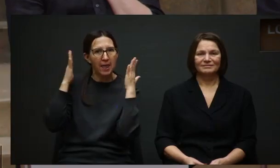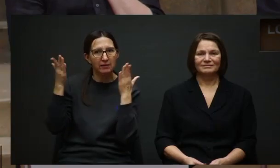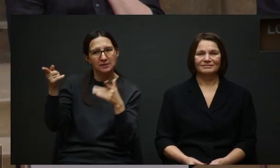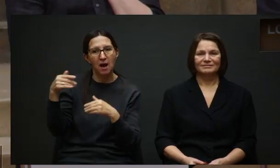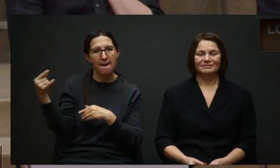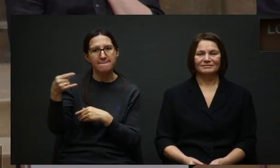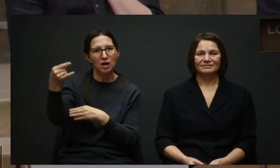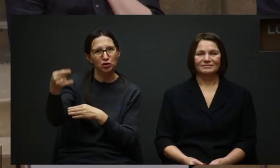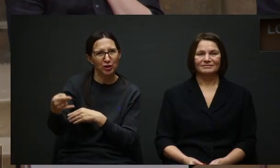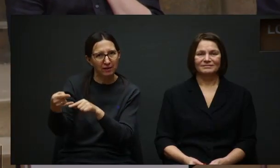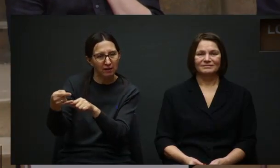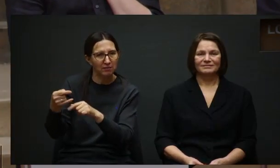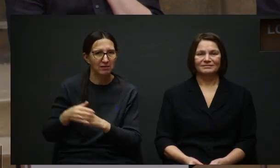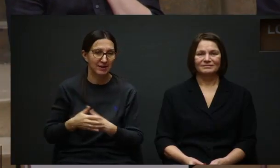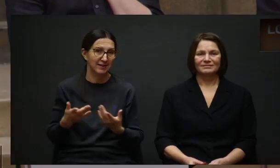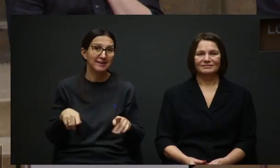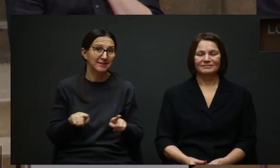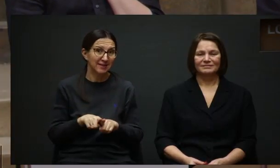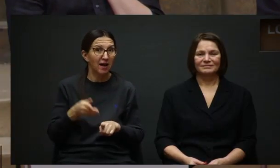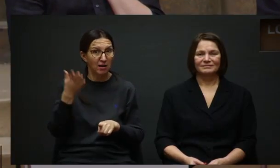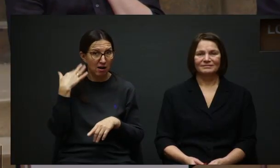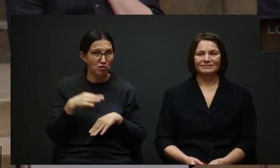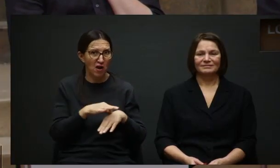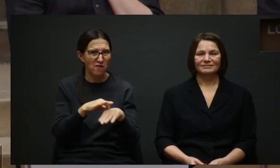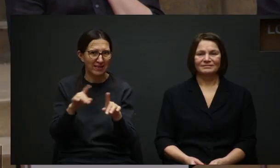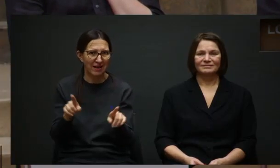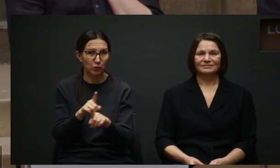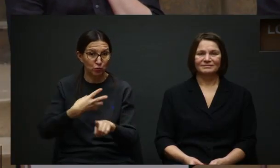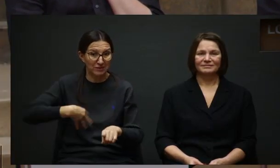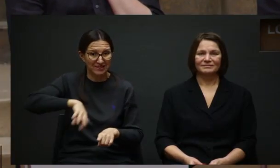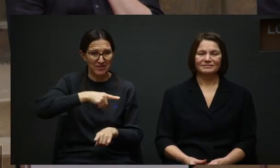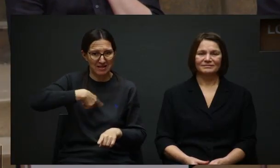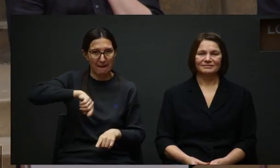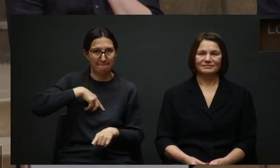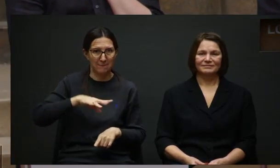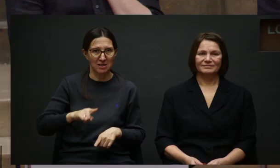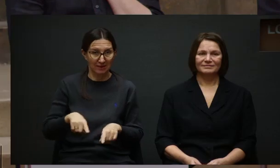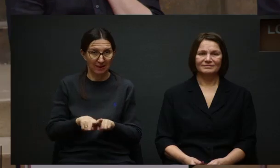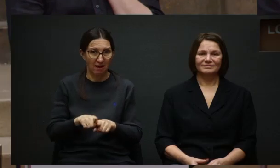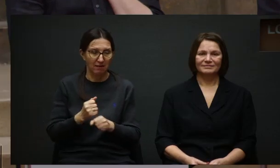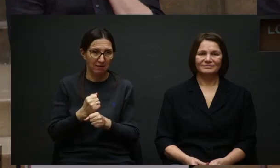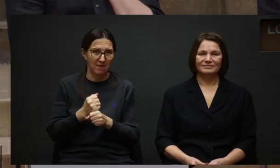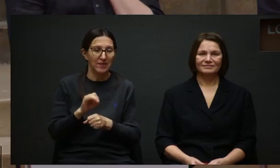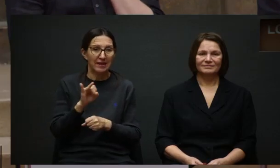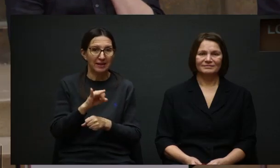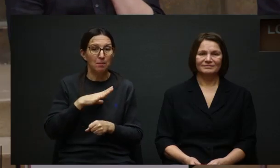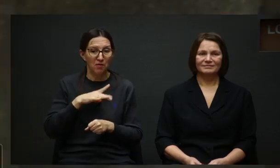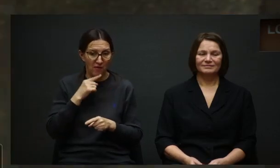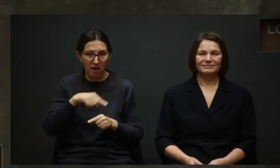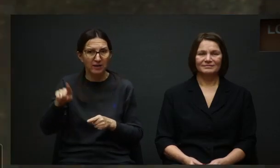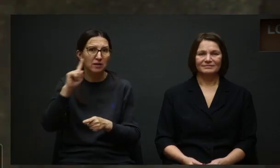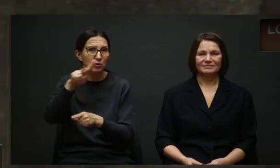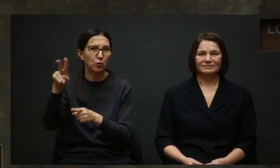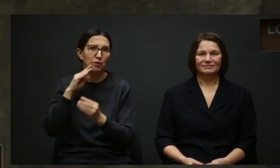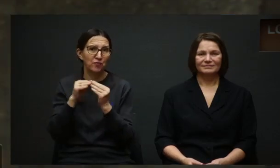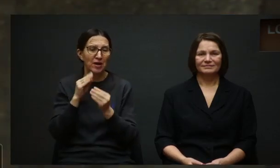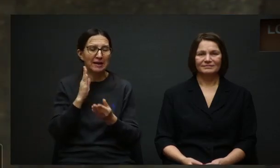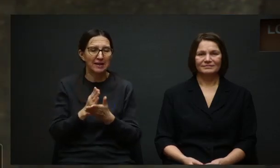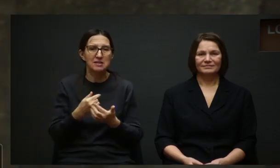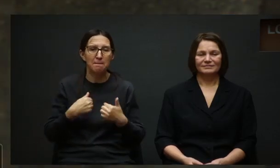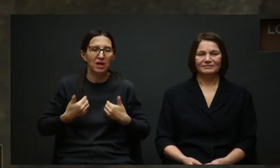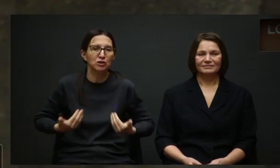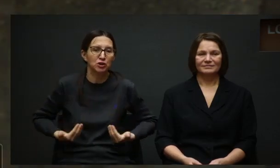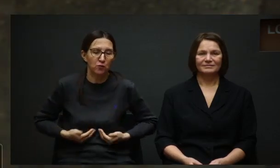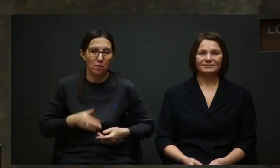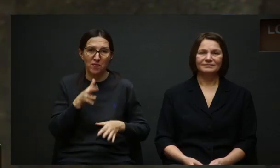машинка стоит внизу. Ну, так раньше водили экскурсии, все мы. И иногда водят по-прежнему. Просто мы живем